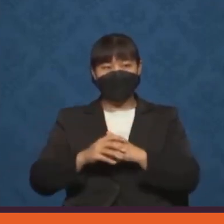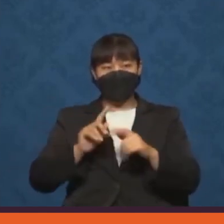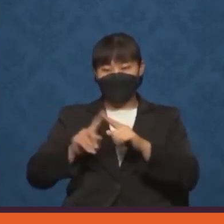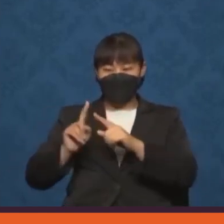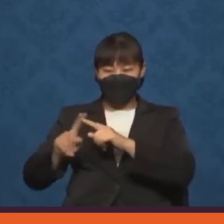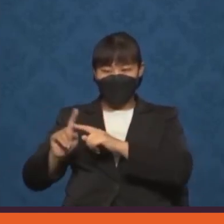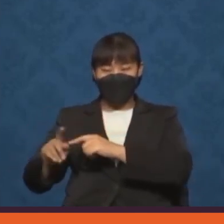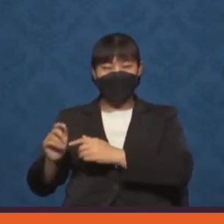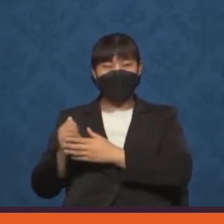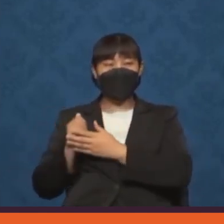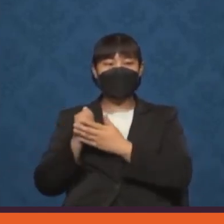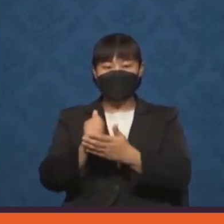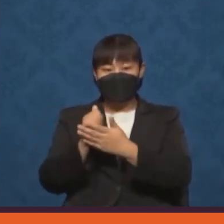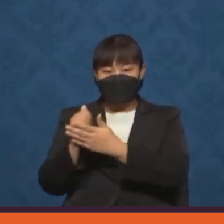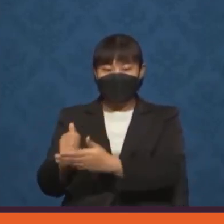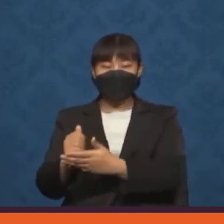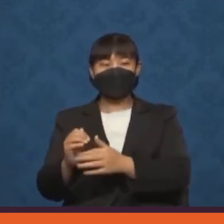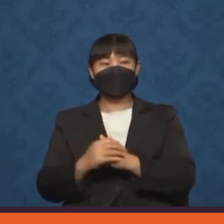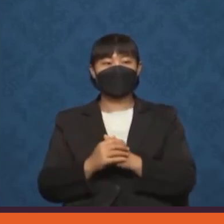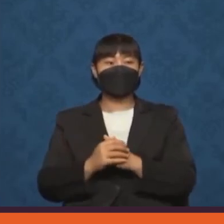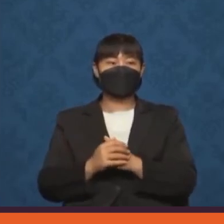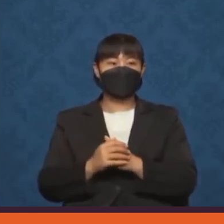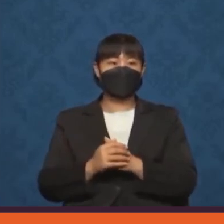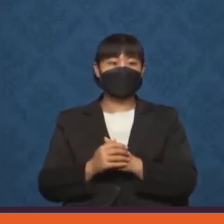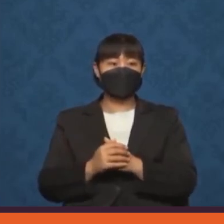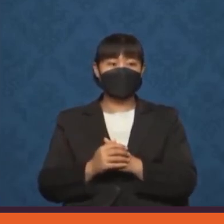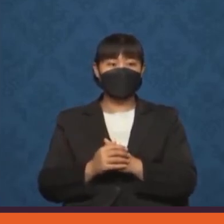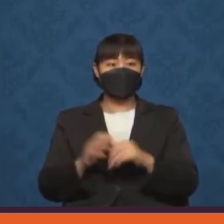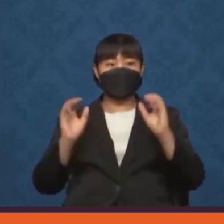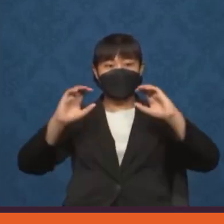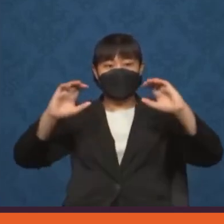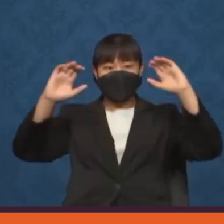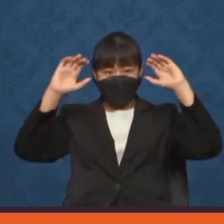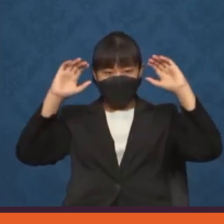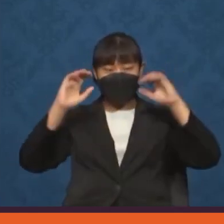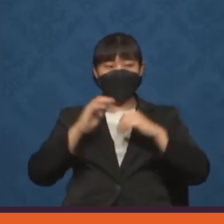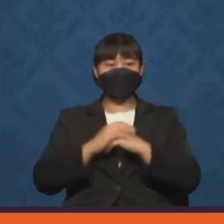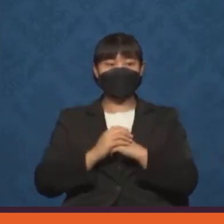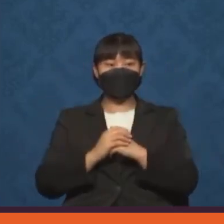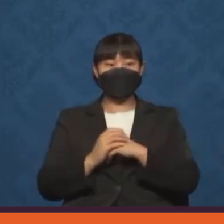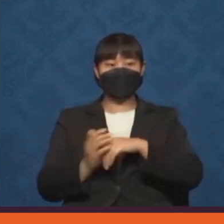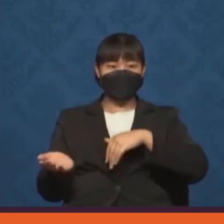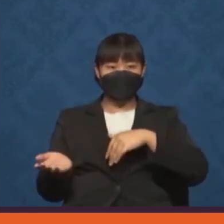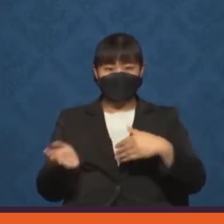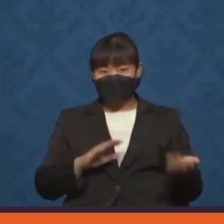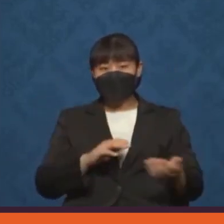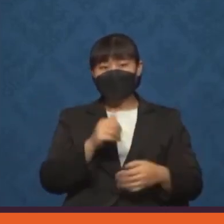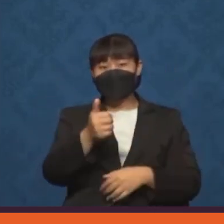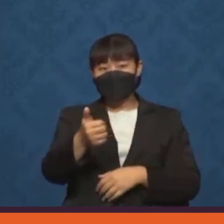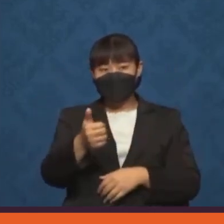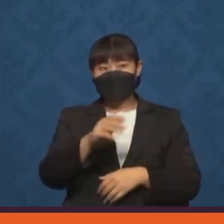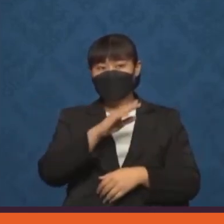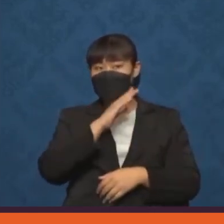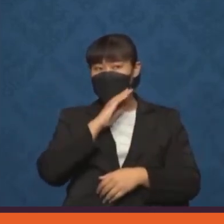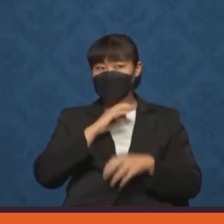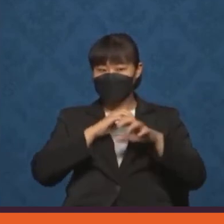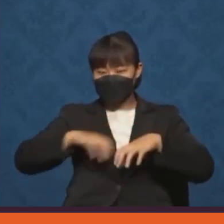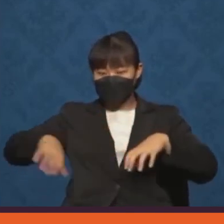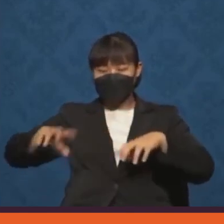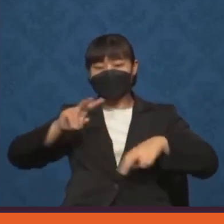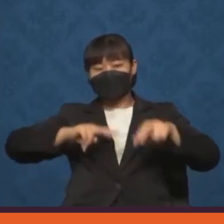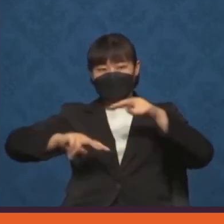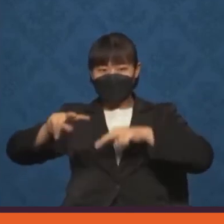ป็นเครื่องมือมันเป็นเรื่องของการที่รัฐบาลสามารถล้มได้ทุกเมื่อเชื่อคราวเมื่อเจอองค์กรตรวจสอบแบบที่เป็นอยู่แบ